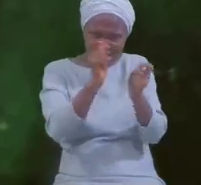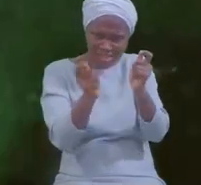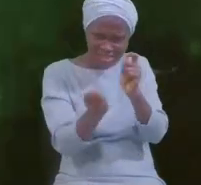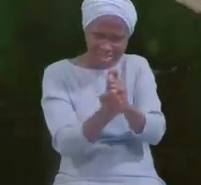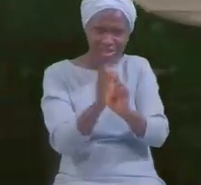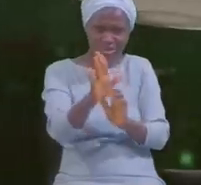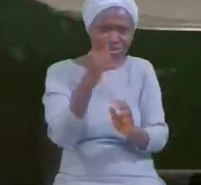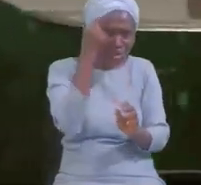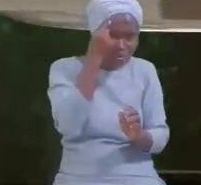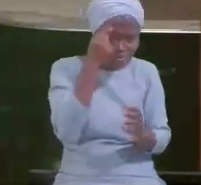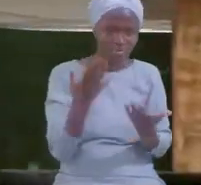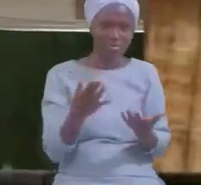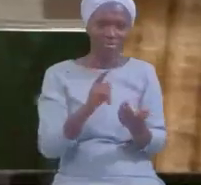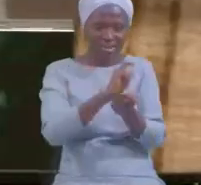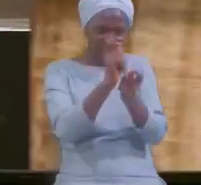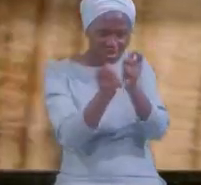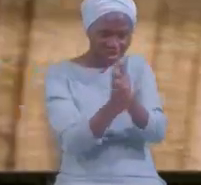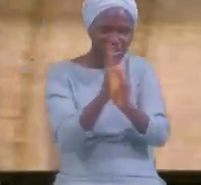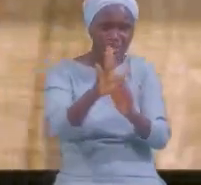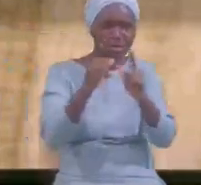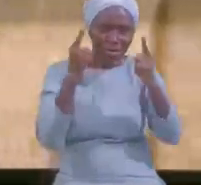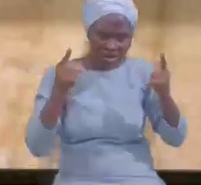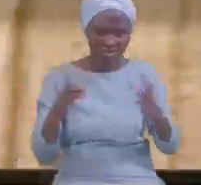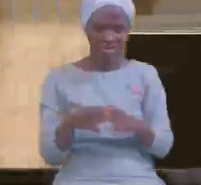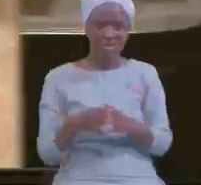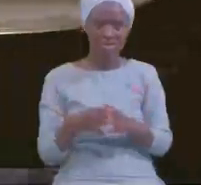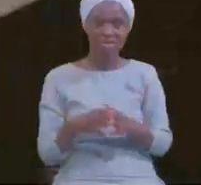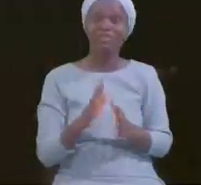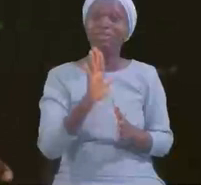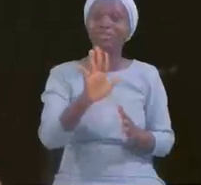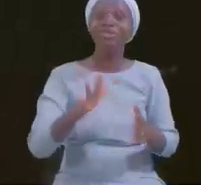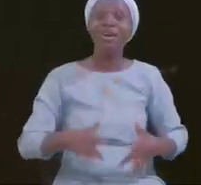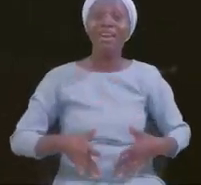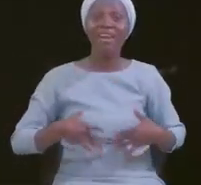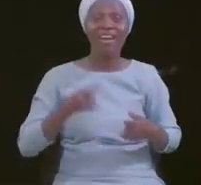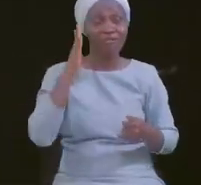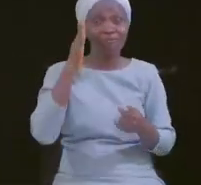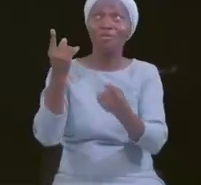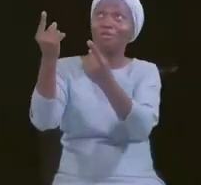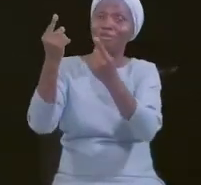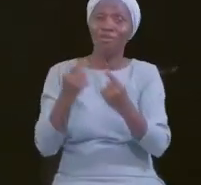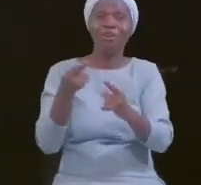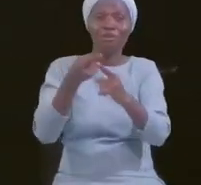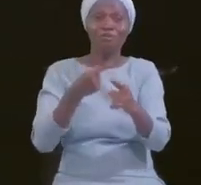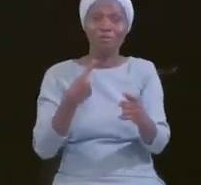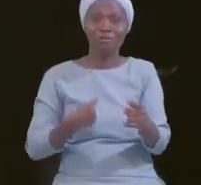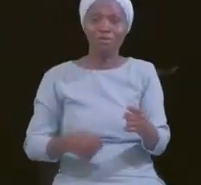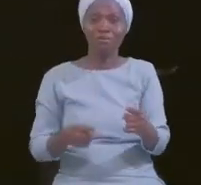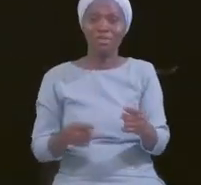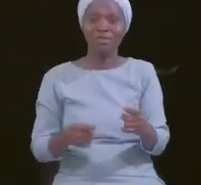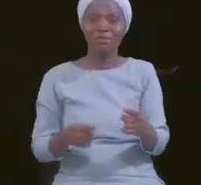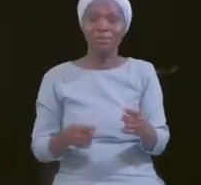changez votre langage, vos paroles et votre vie va sortir du fond